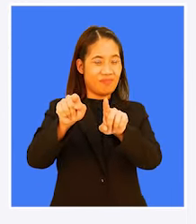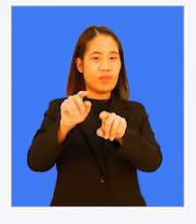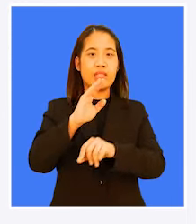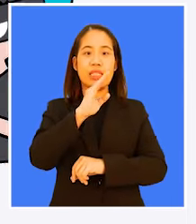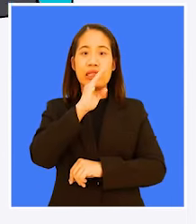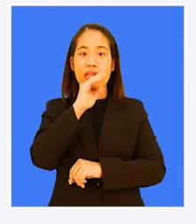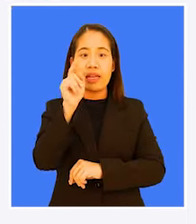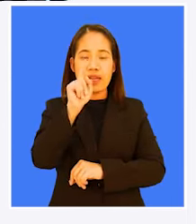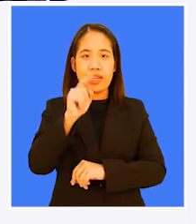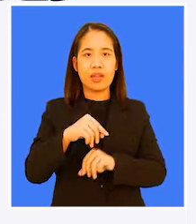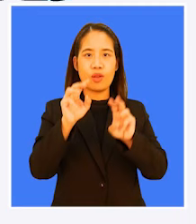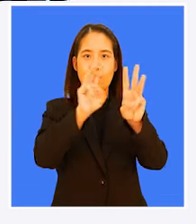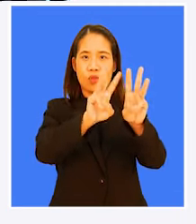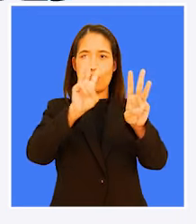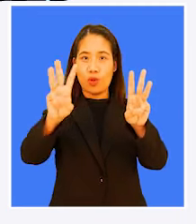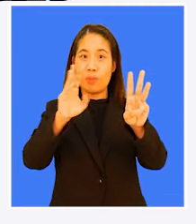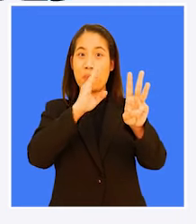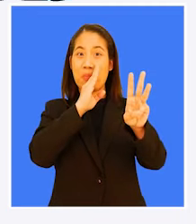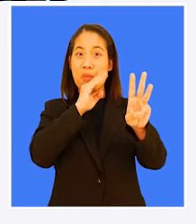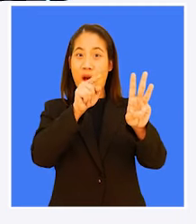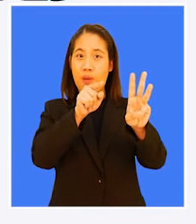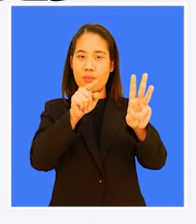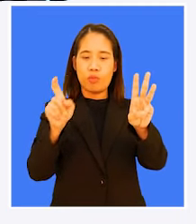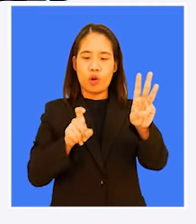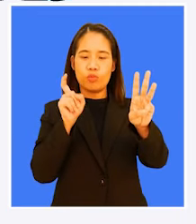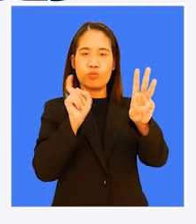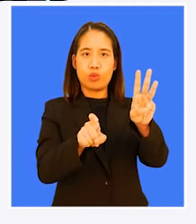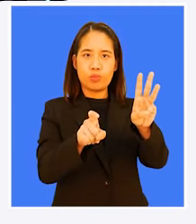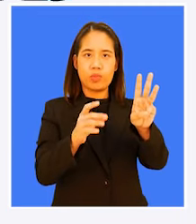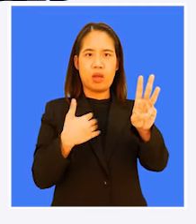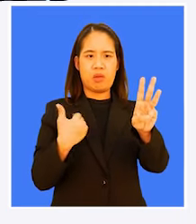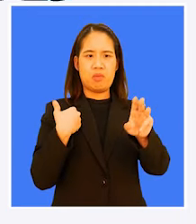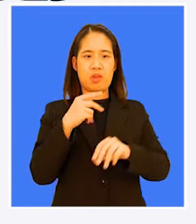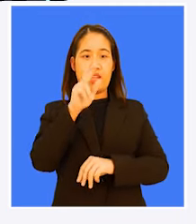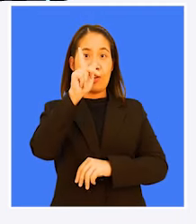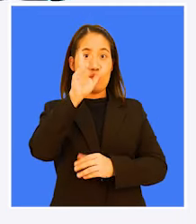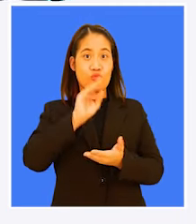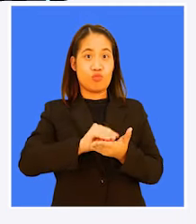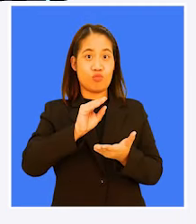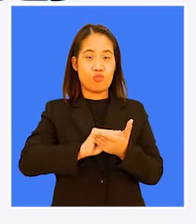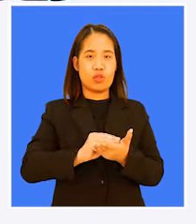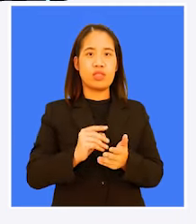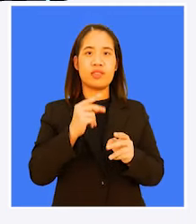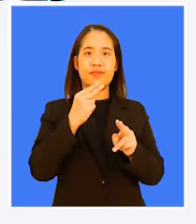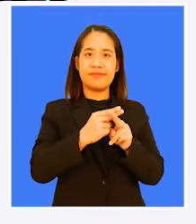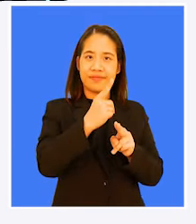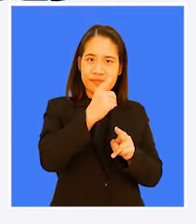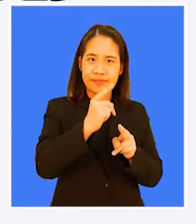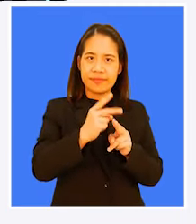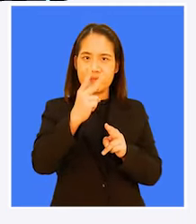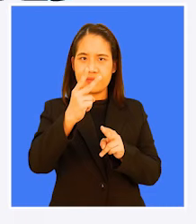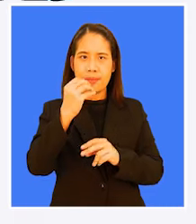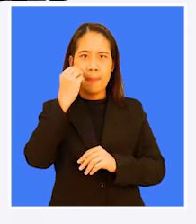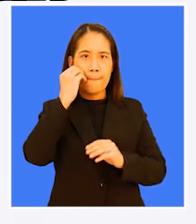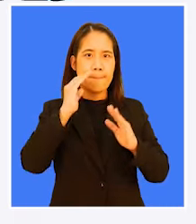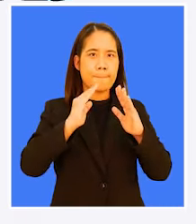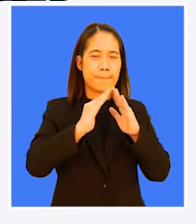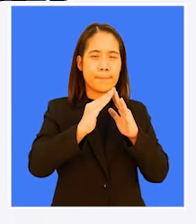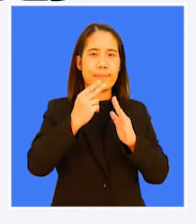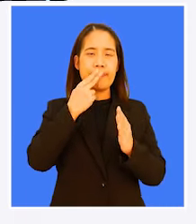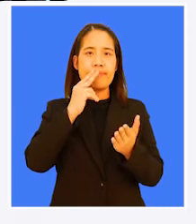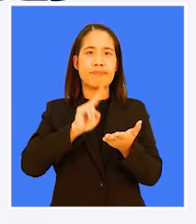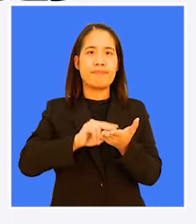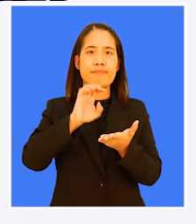โดยเมื่อเหยื่อเข้าไปหน้าเว็บไซต์ที่ทำปลอมขึ้นมาแล้วเผลอกรอกข้อมูลส่วนตัวเช่นชื่อที่อยู่อีเ